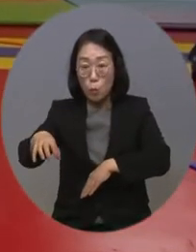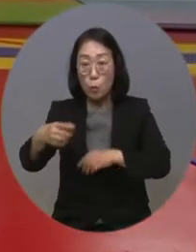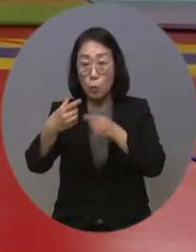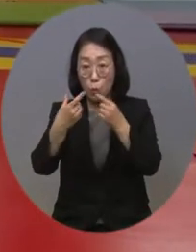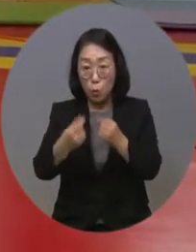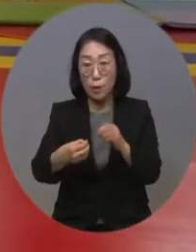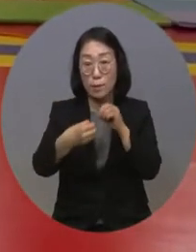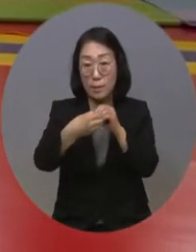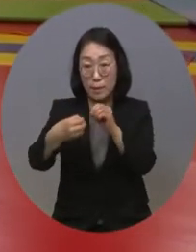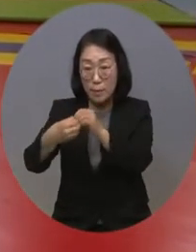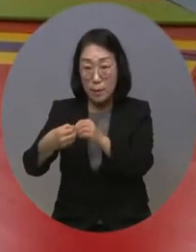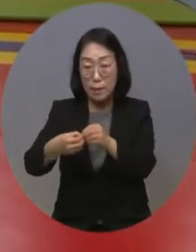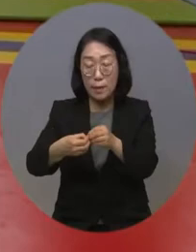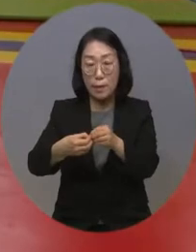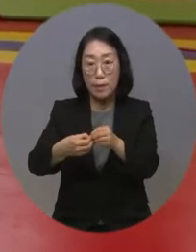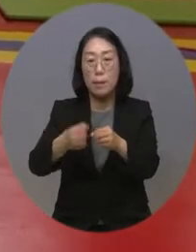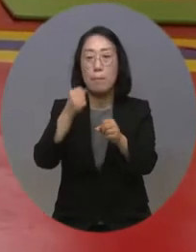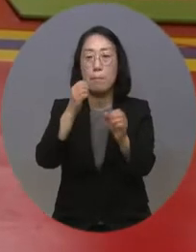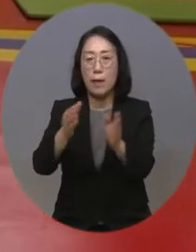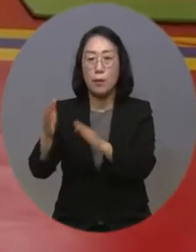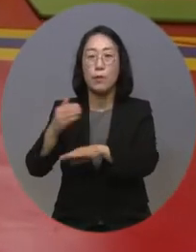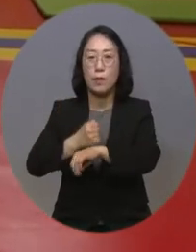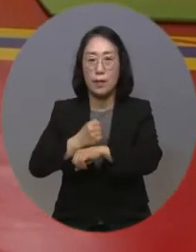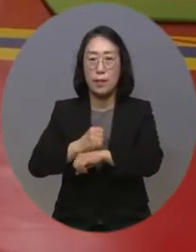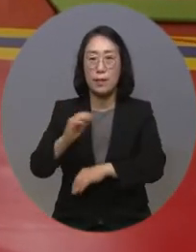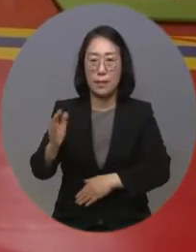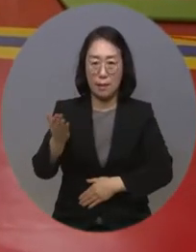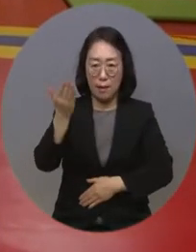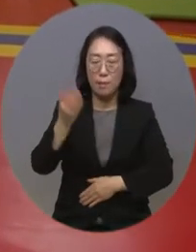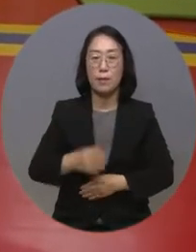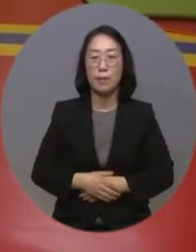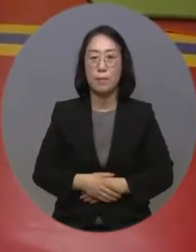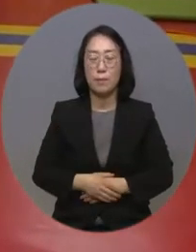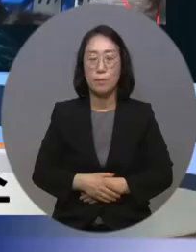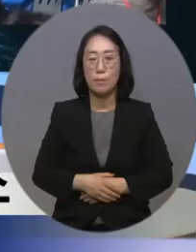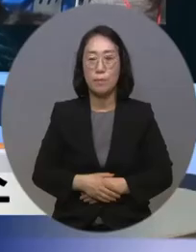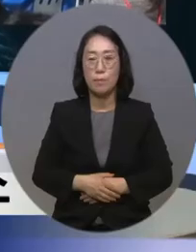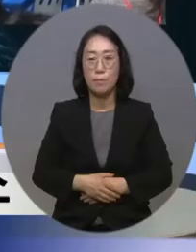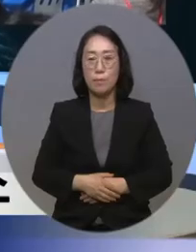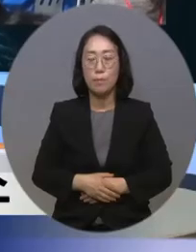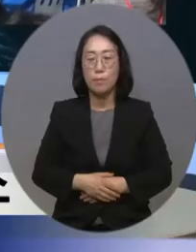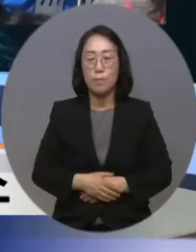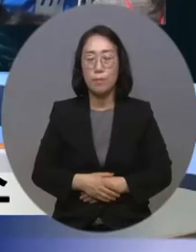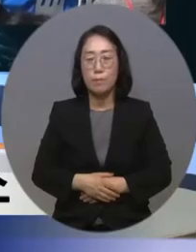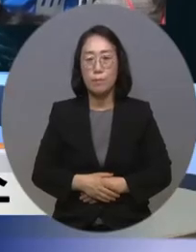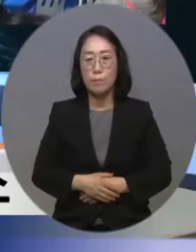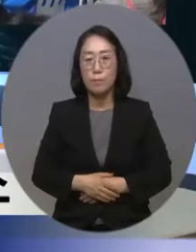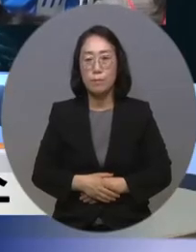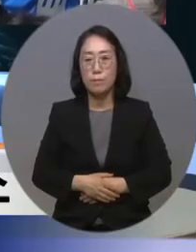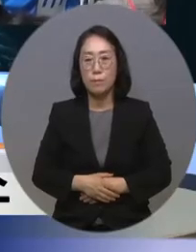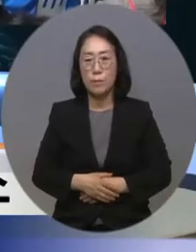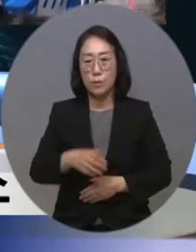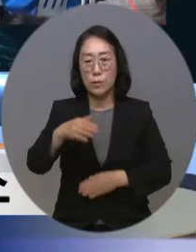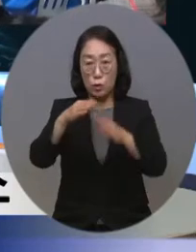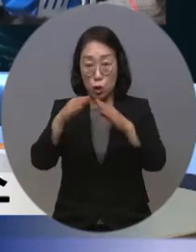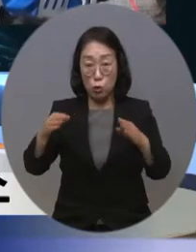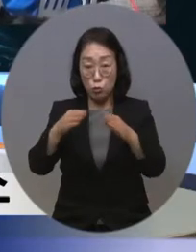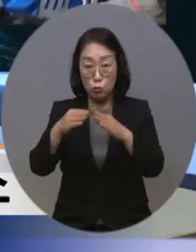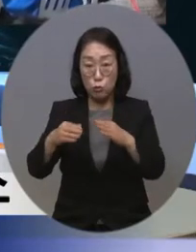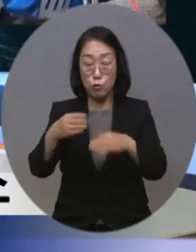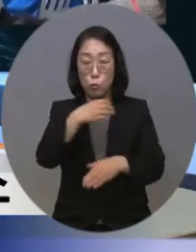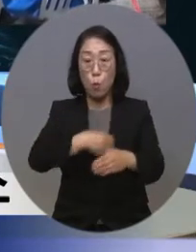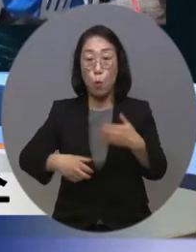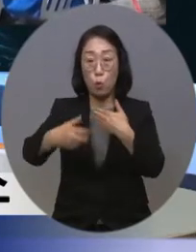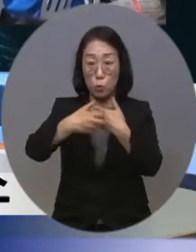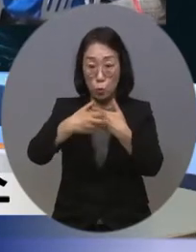더 많이 마련되기를 기대합니다. GTV 뉴스 권도희입니다. 전주시 보건소에 이어 전주 지역